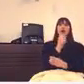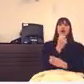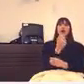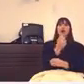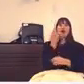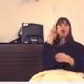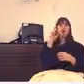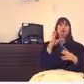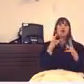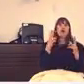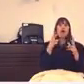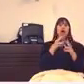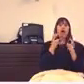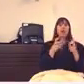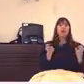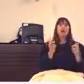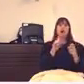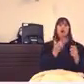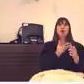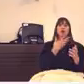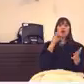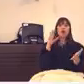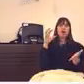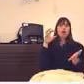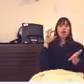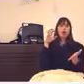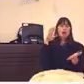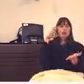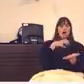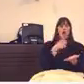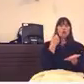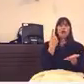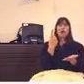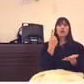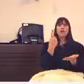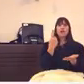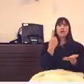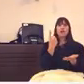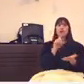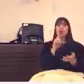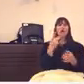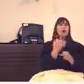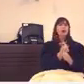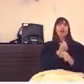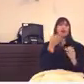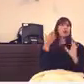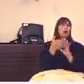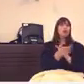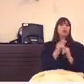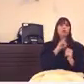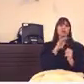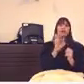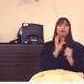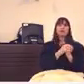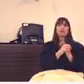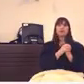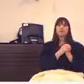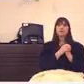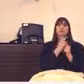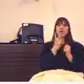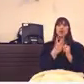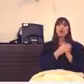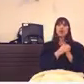לא תקבל one place, one stop shop, לא הצלחתי לחדור אותם בעניין הזה,